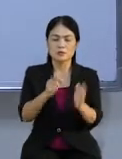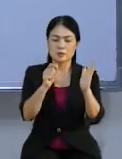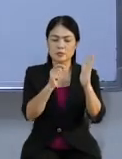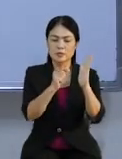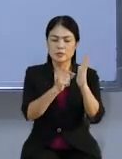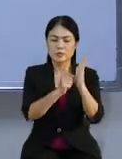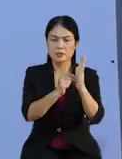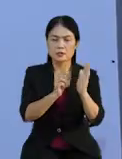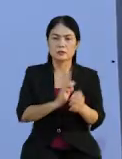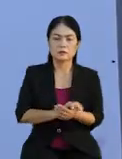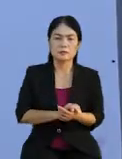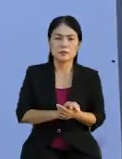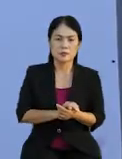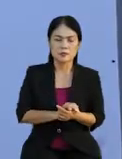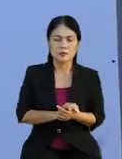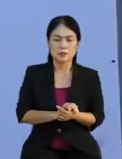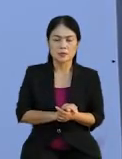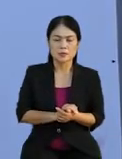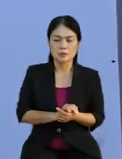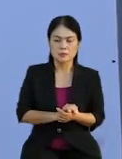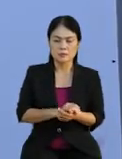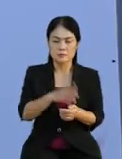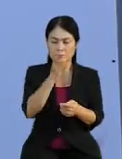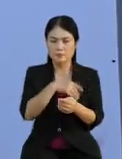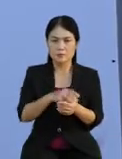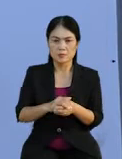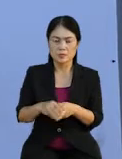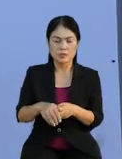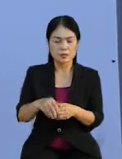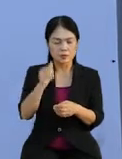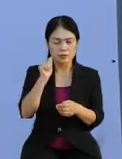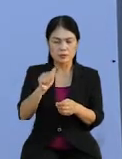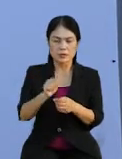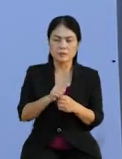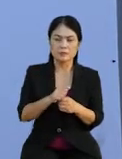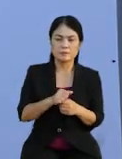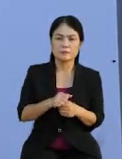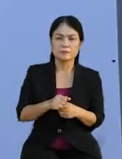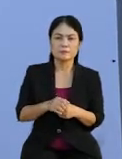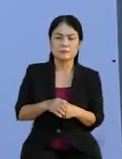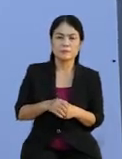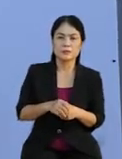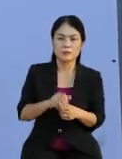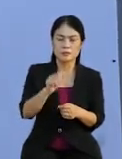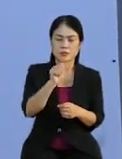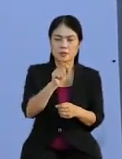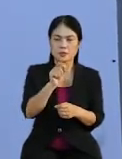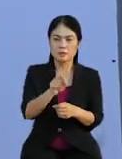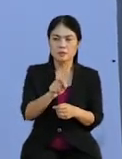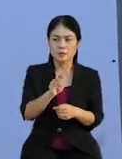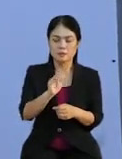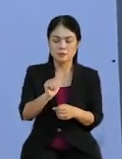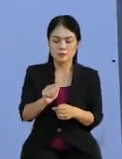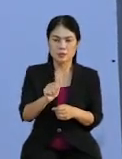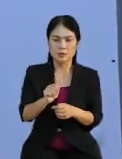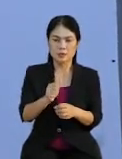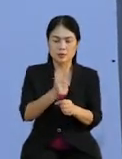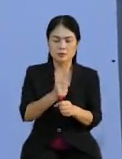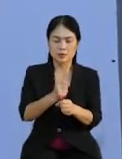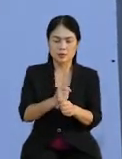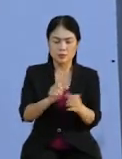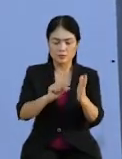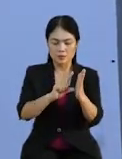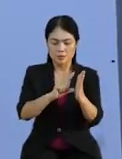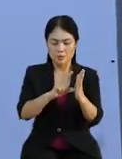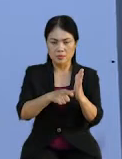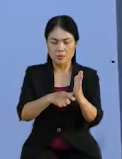và chẳng dân đăng cú ở nụ pi ta chẳng dân e cho chọn đại chiến đó bao giờ đã trong nói e chịp phơ chịp chật chẳng dân ai